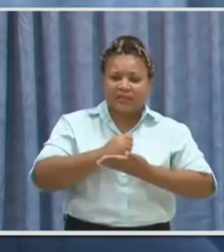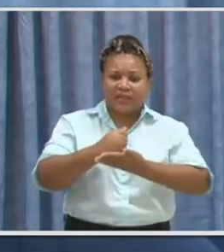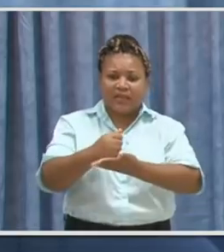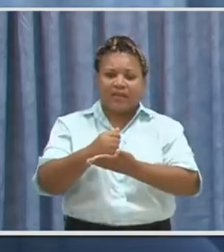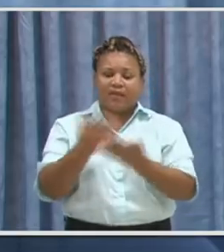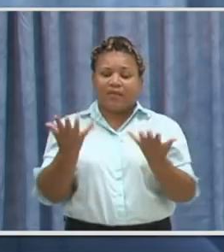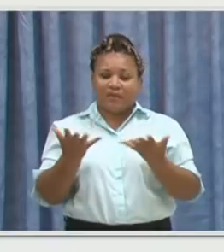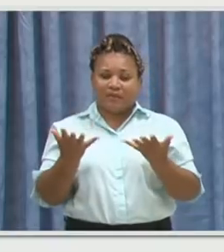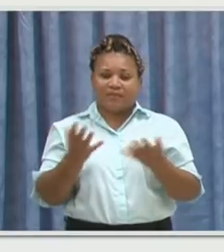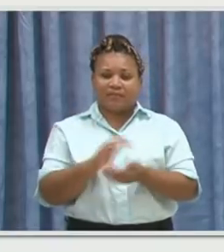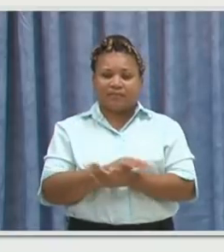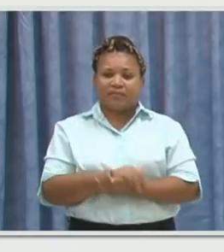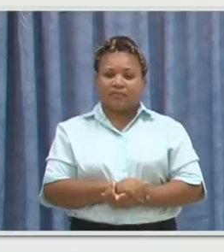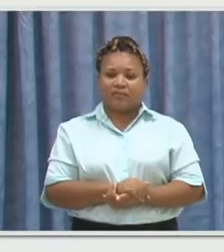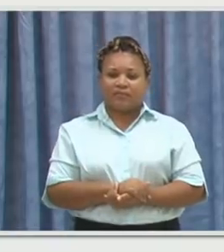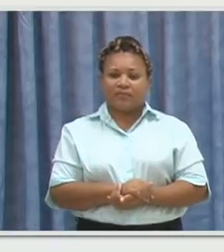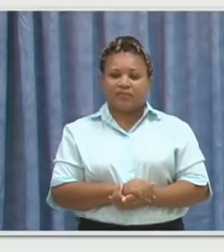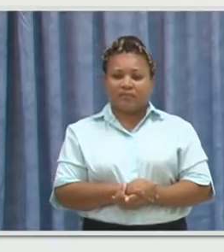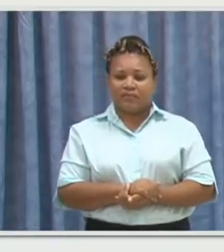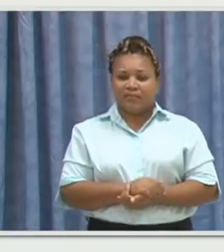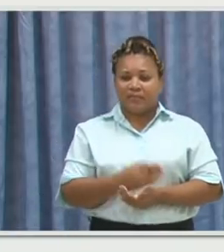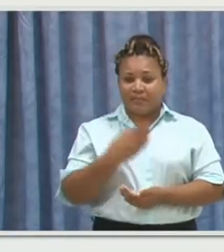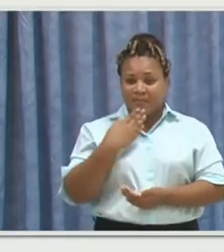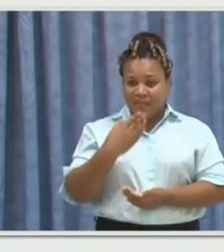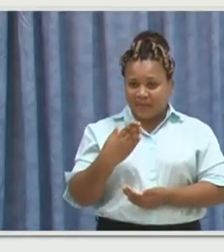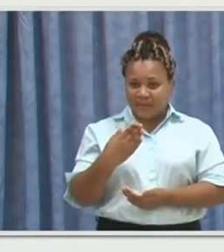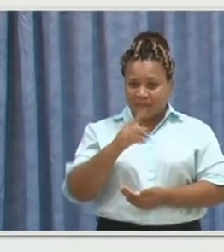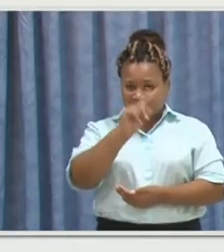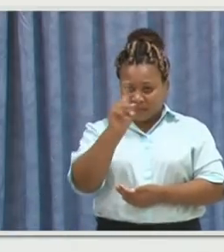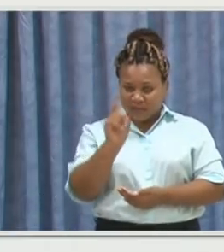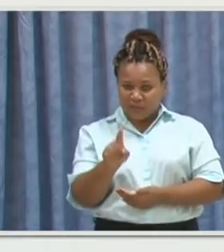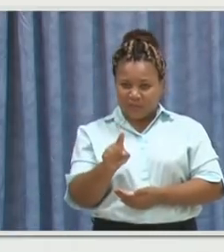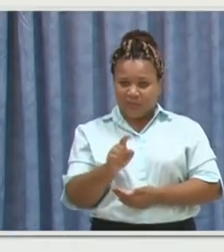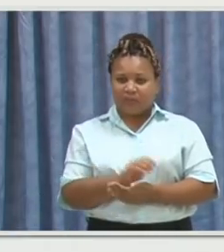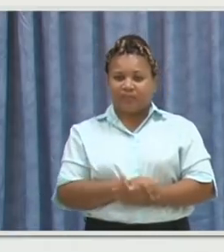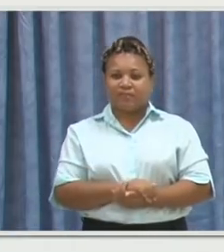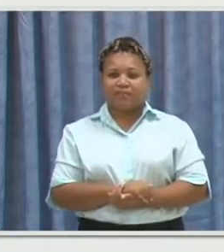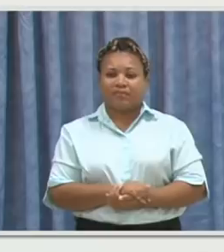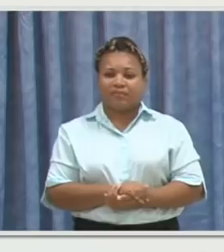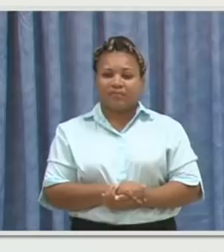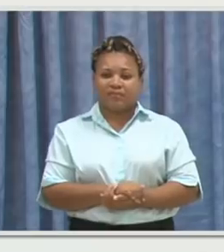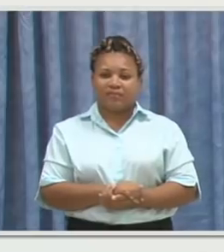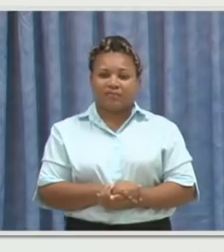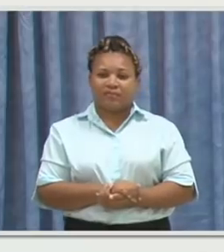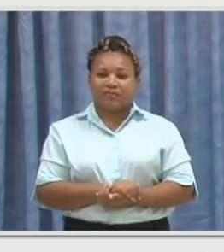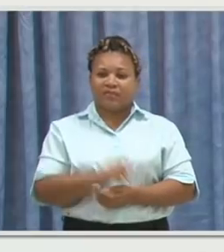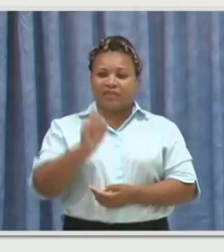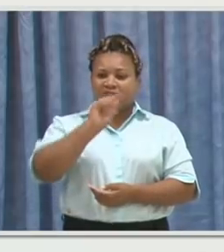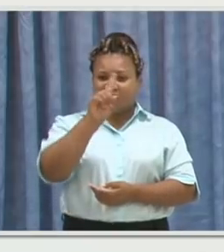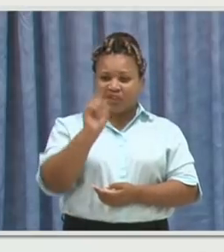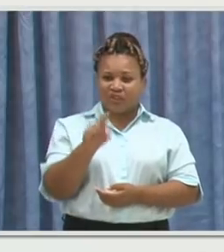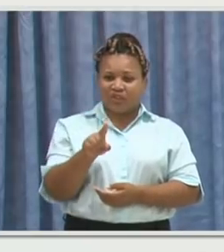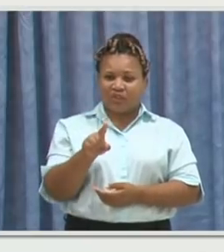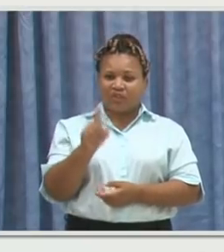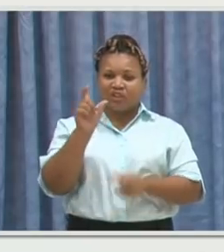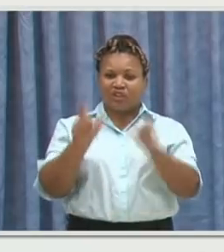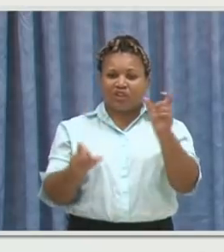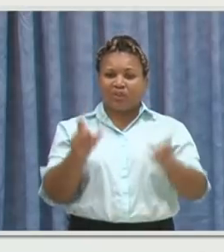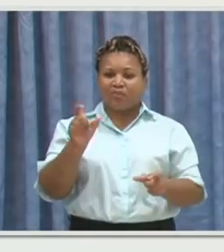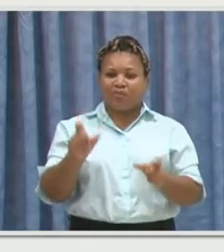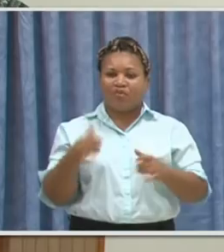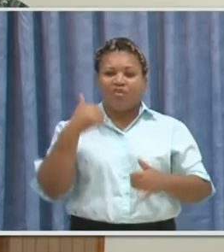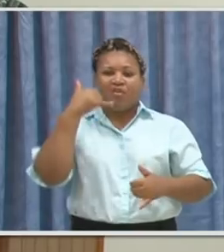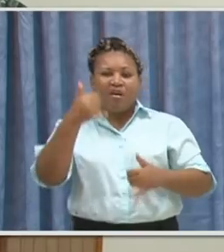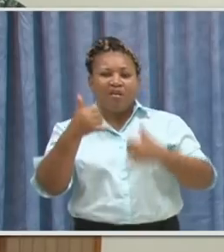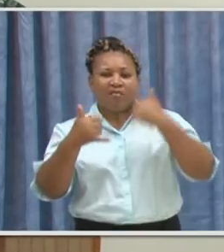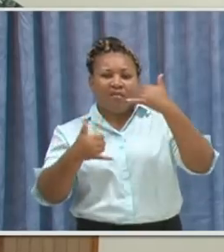Mais Clive, merci pour la question. Je crois que cette question est demandée en plusieurs reprises. Et je crois que là, il faut plus que